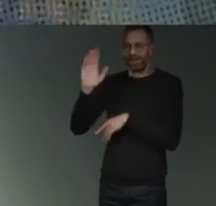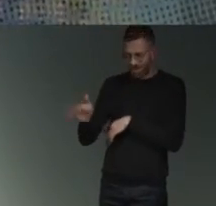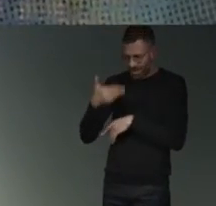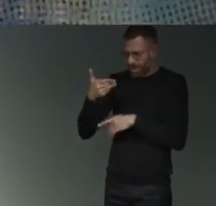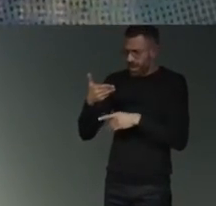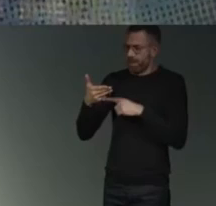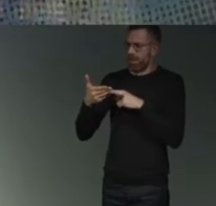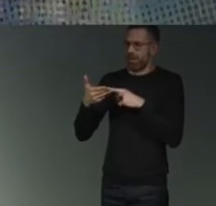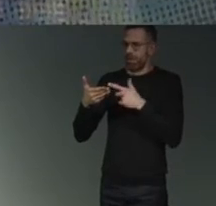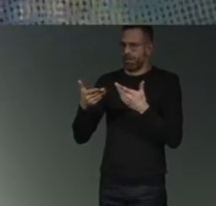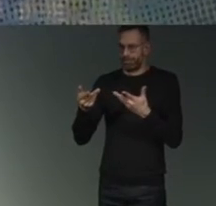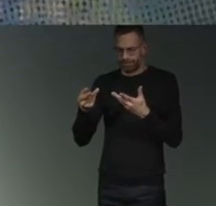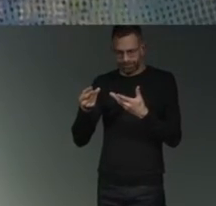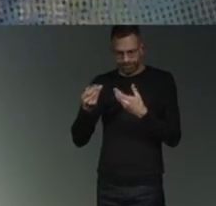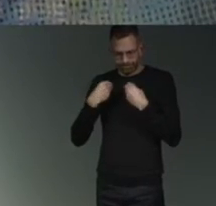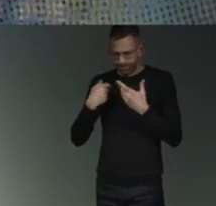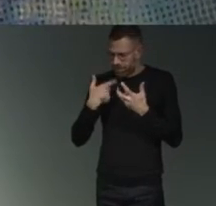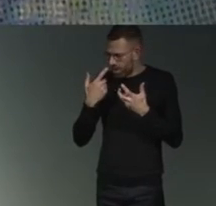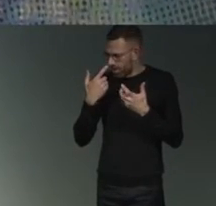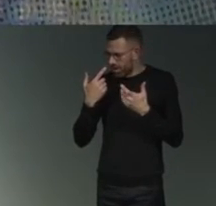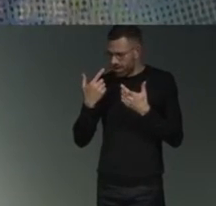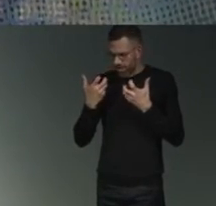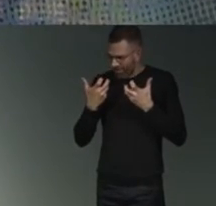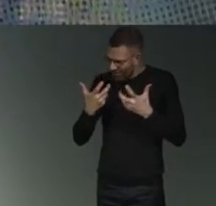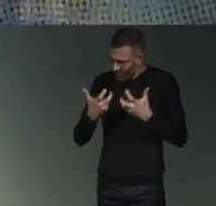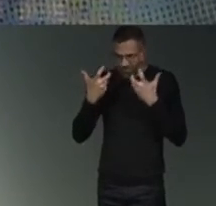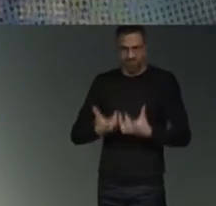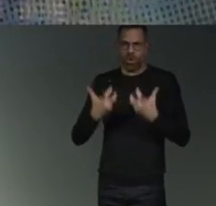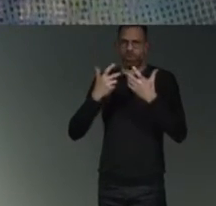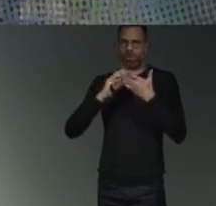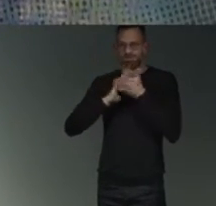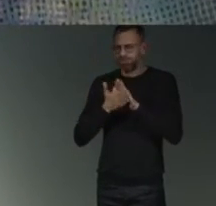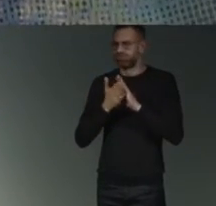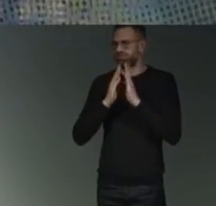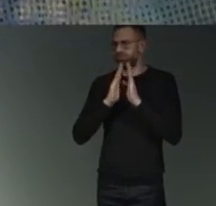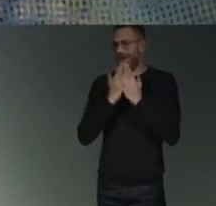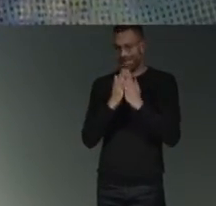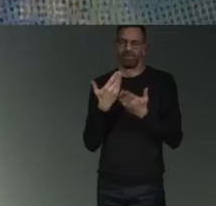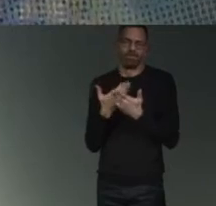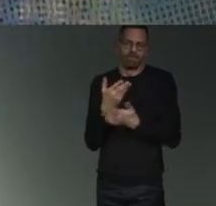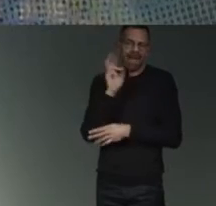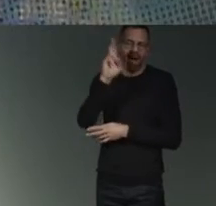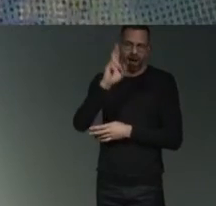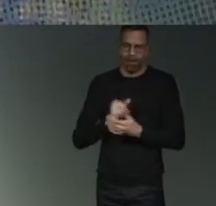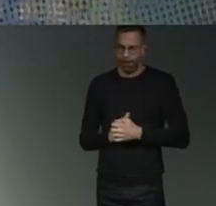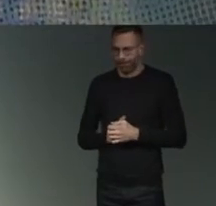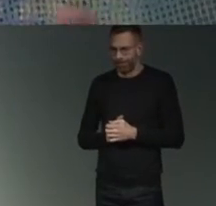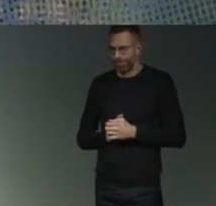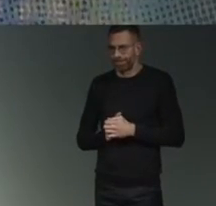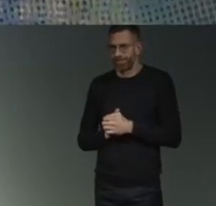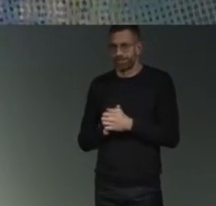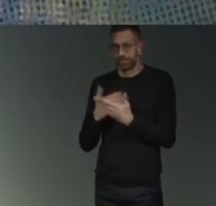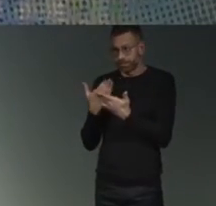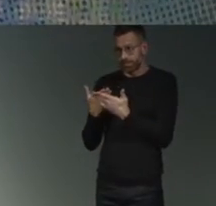point le désir d'en faire un livre. C'est vraiment rare. Et là, donc, il y avait